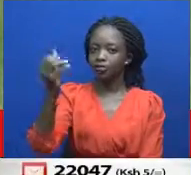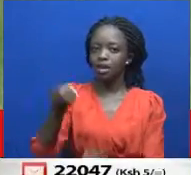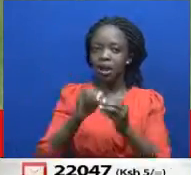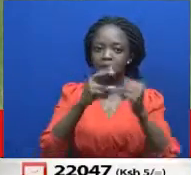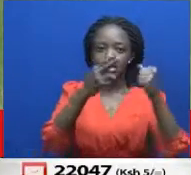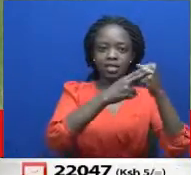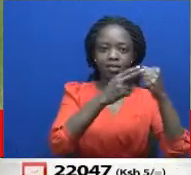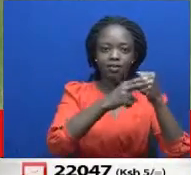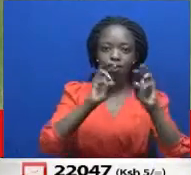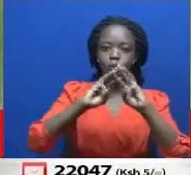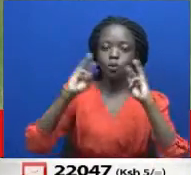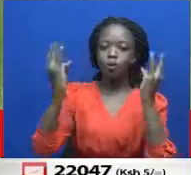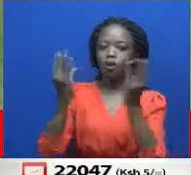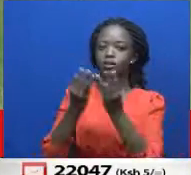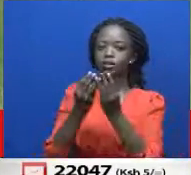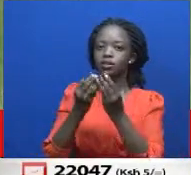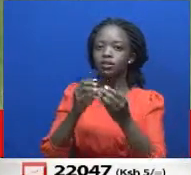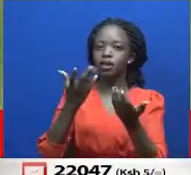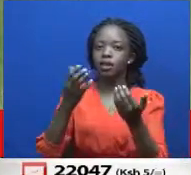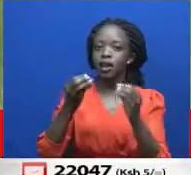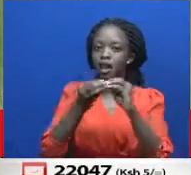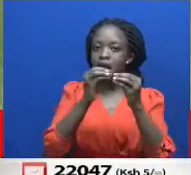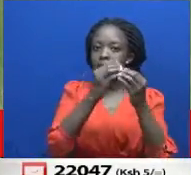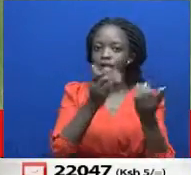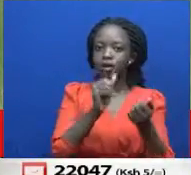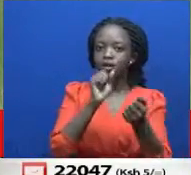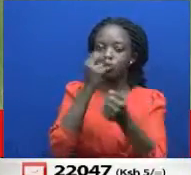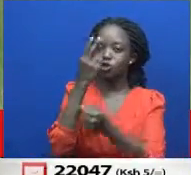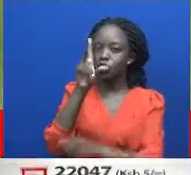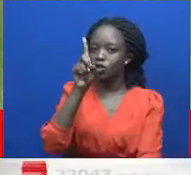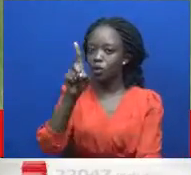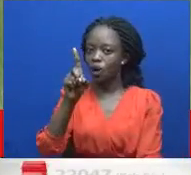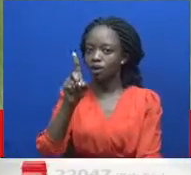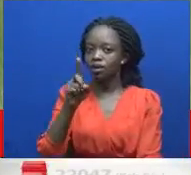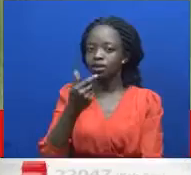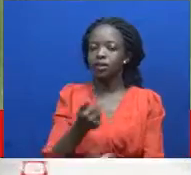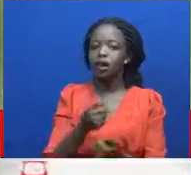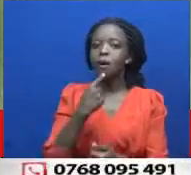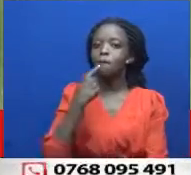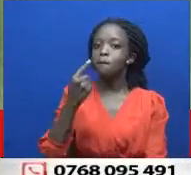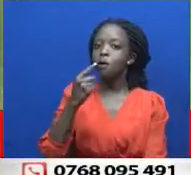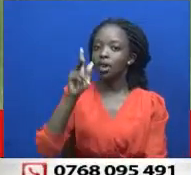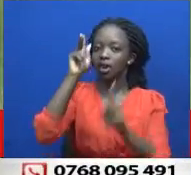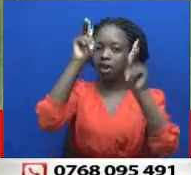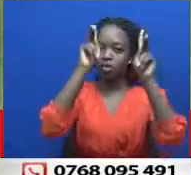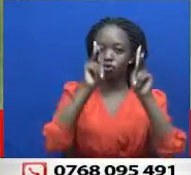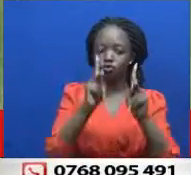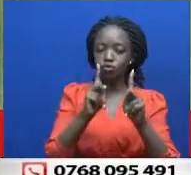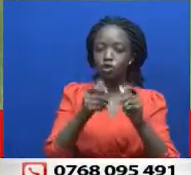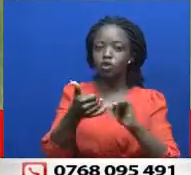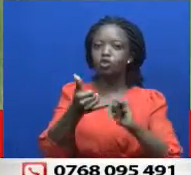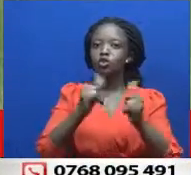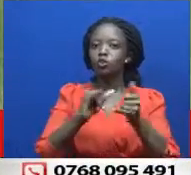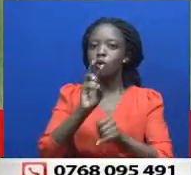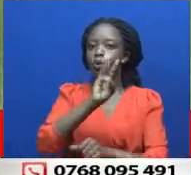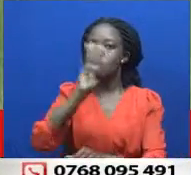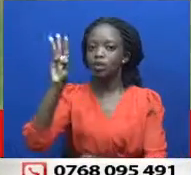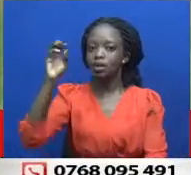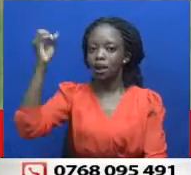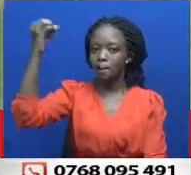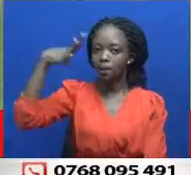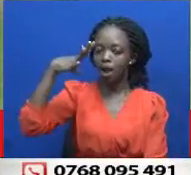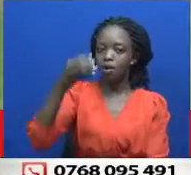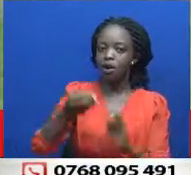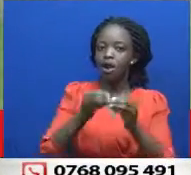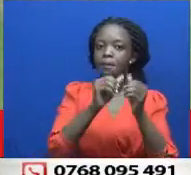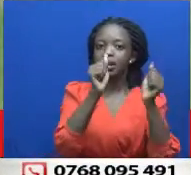ligi kuu nchini wakiwa na alama 11 baada ya mechi 6 watakuwa ugani Moi, kaunti ya Kisumu, kucheza dhidi ya Western Stima ambao wanashikilia nafasi